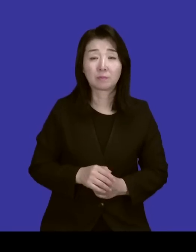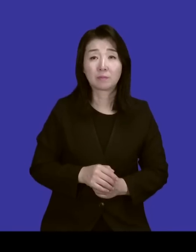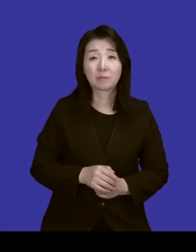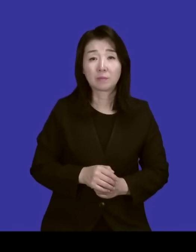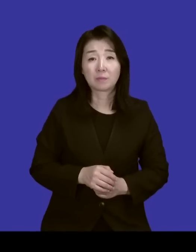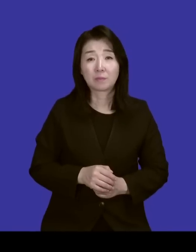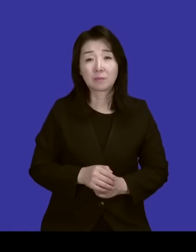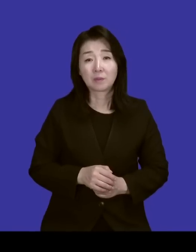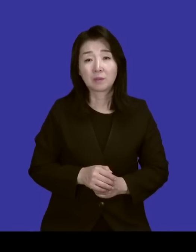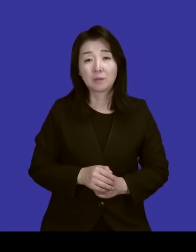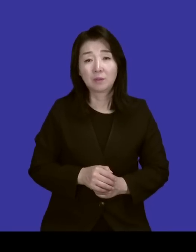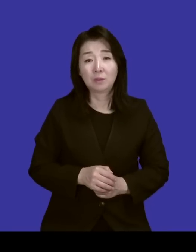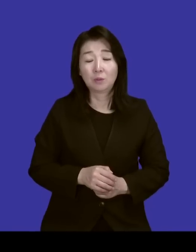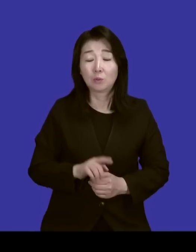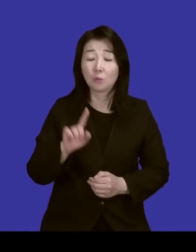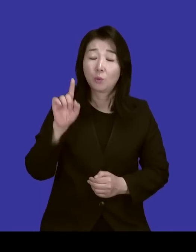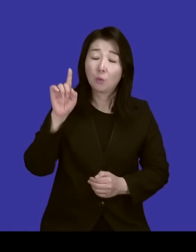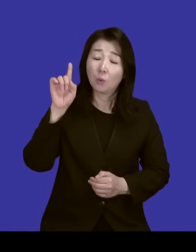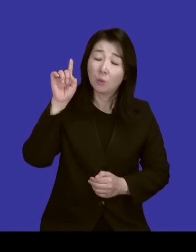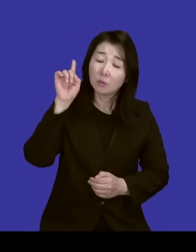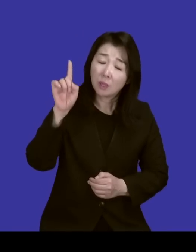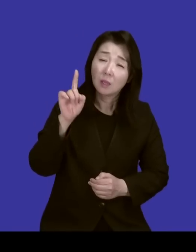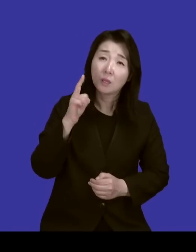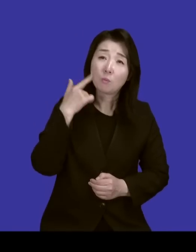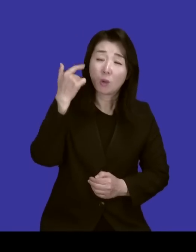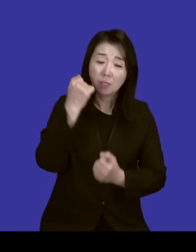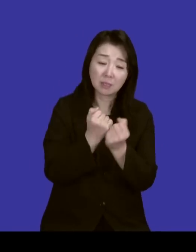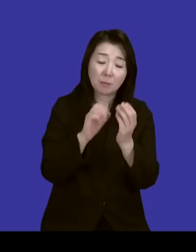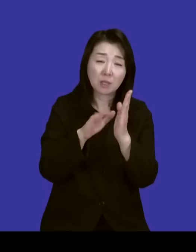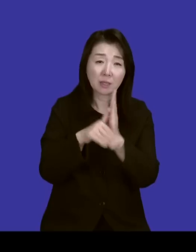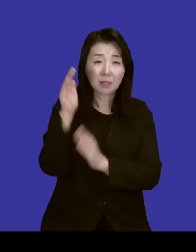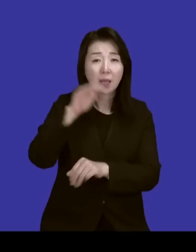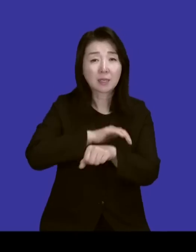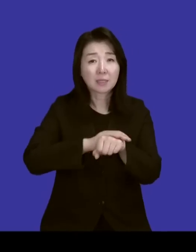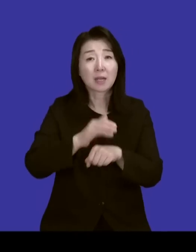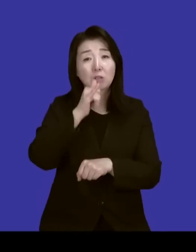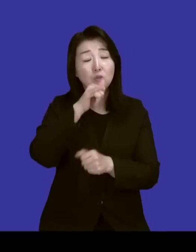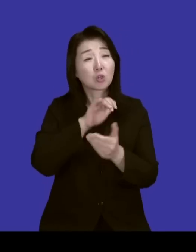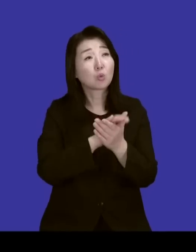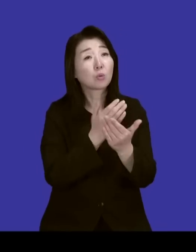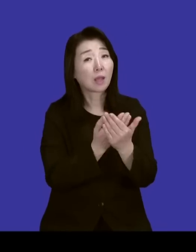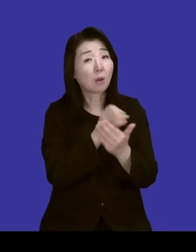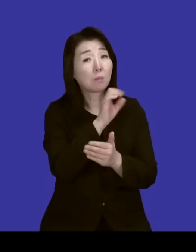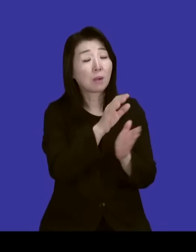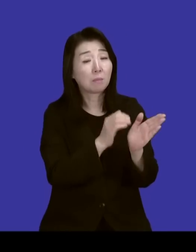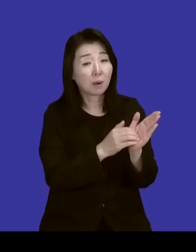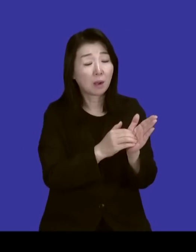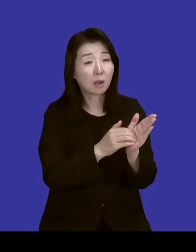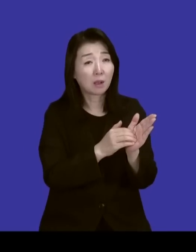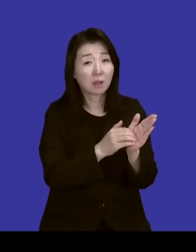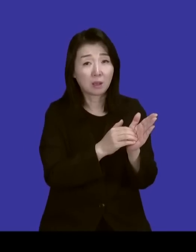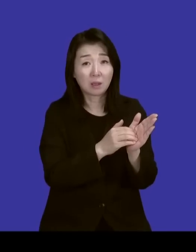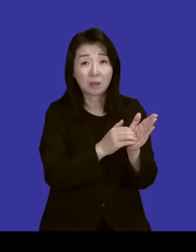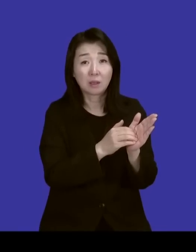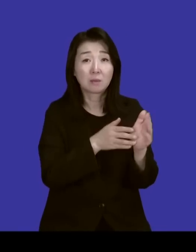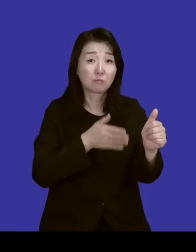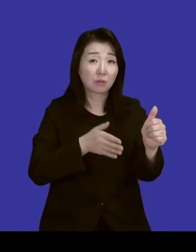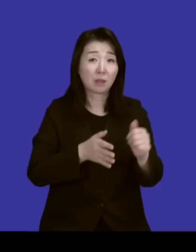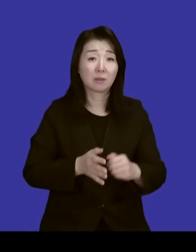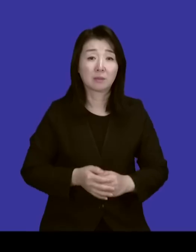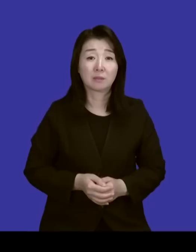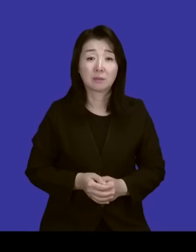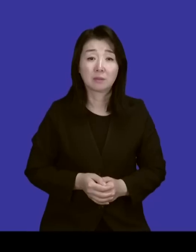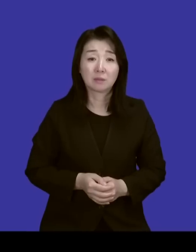그리고 목회자 세미나에 가서 강의를 잘할 수 있도록 기도해 달라고 네. 저는 그것만 생각했어요. 예. 목회자 세미나만. 예. 근데